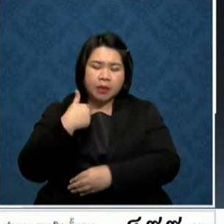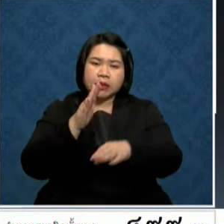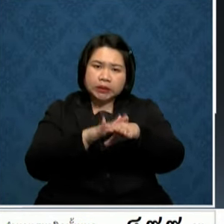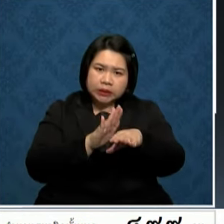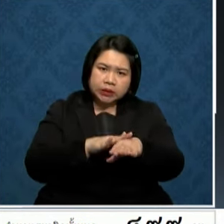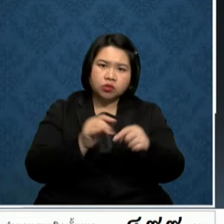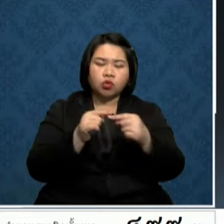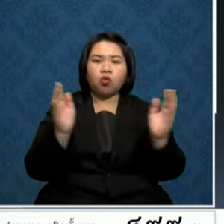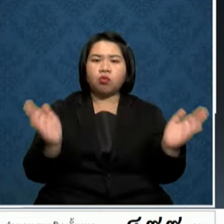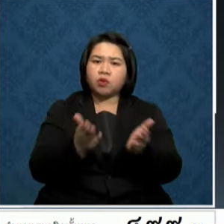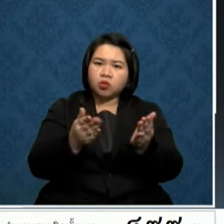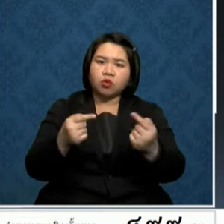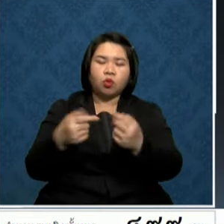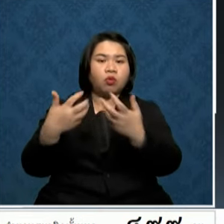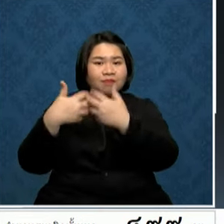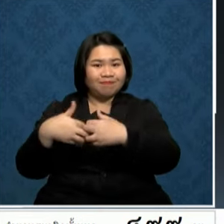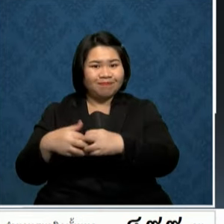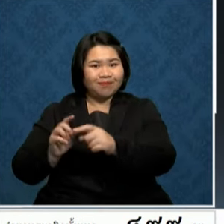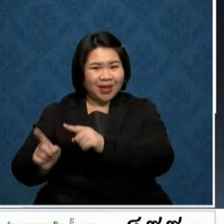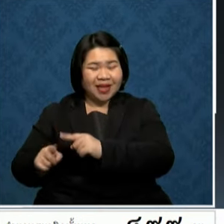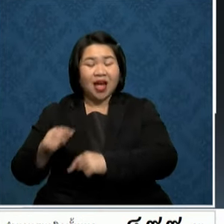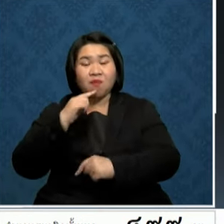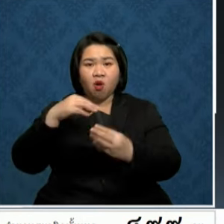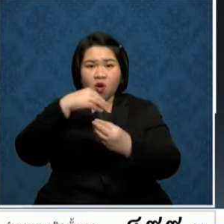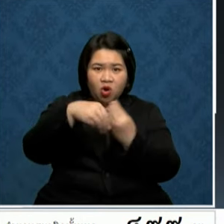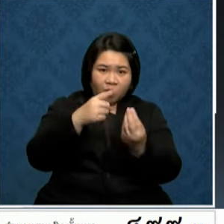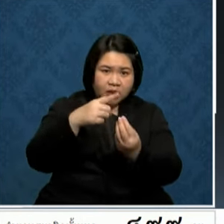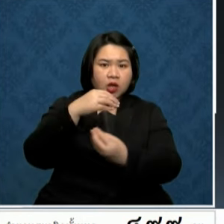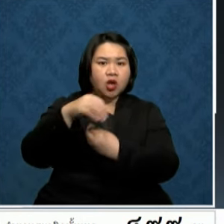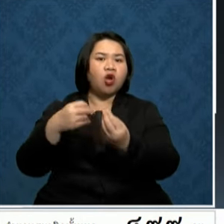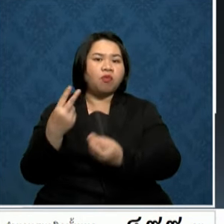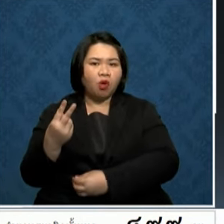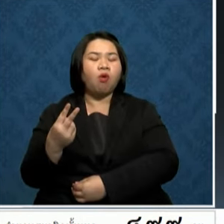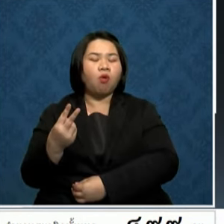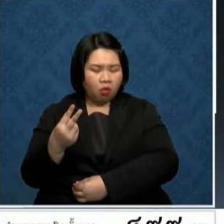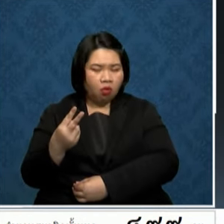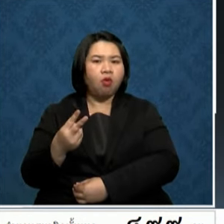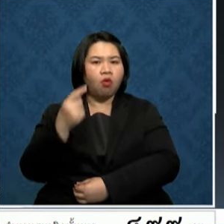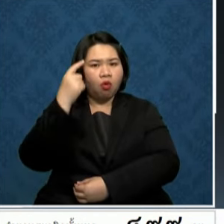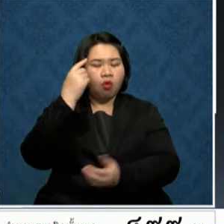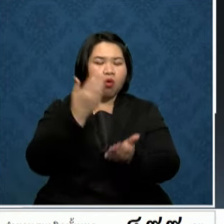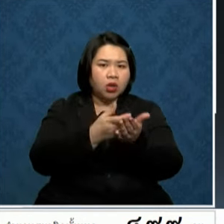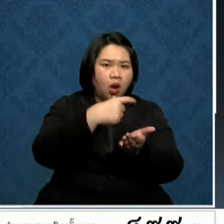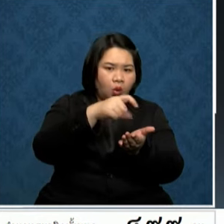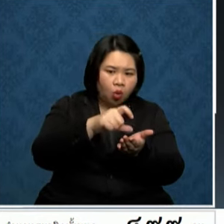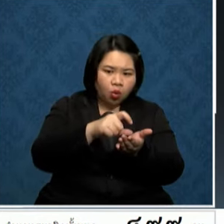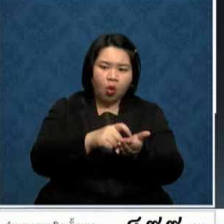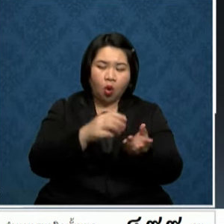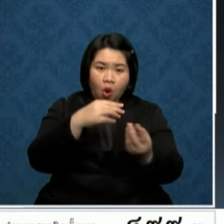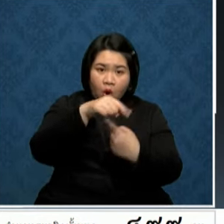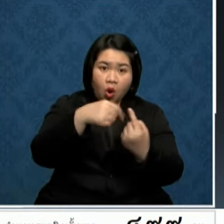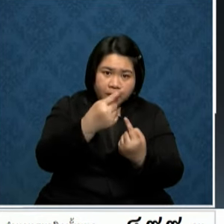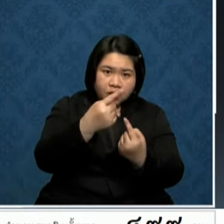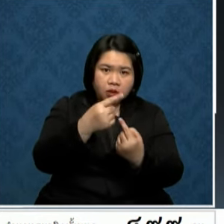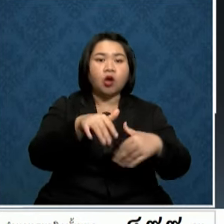านในกลุมที่เราต้การเราถได้กำหนด 2อบเป็นอย่างน้อยในการที่จะใช้เงินผ่าน Digital Walletคืต้องมรอบที่แรกเป็น